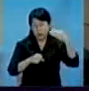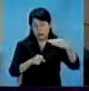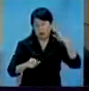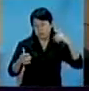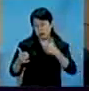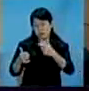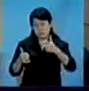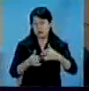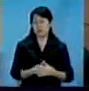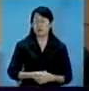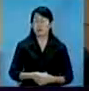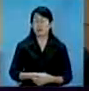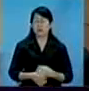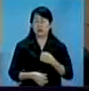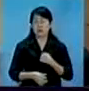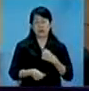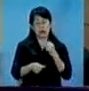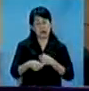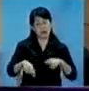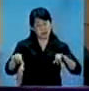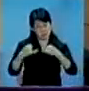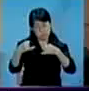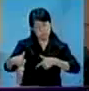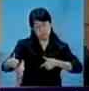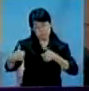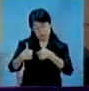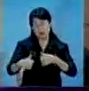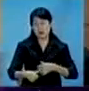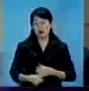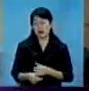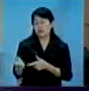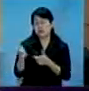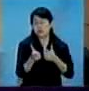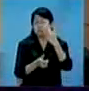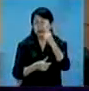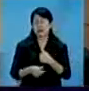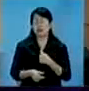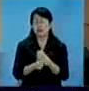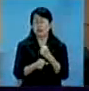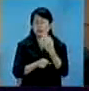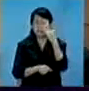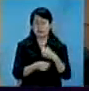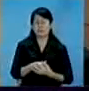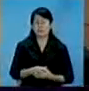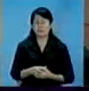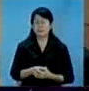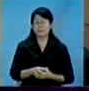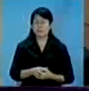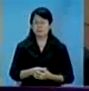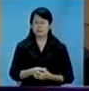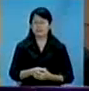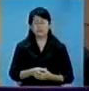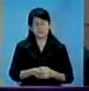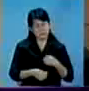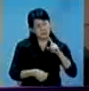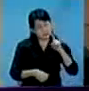ถ้าผมทำตัวเป็นปฏิปักษ์กับท่านแล้วผมจะไปยิงประชาชนทำไมล่ะท่านลองตอบผมม